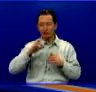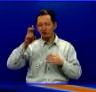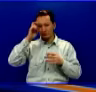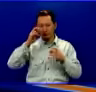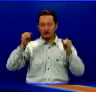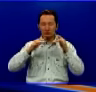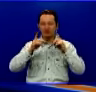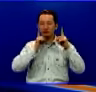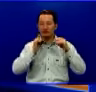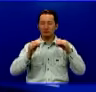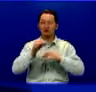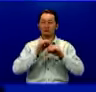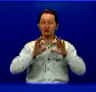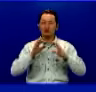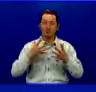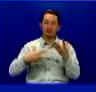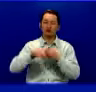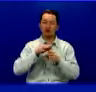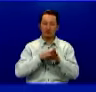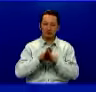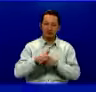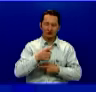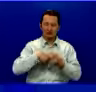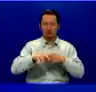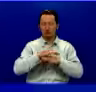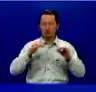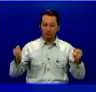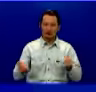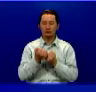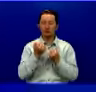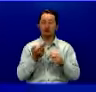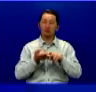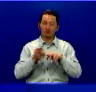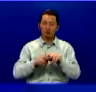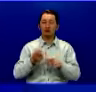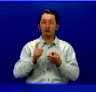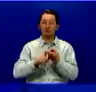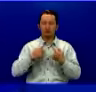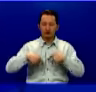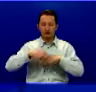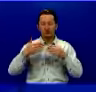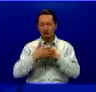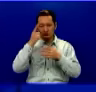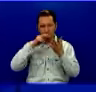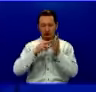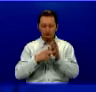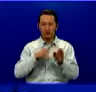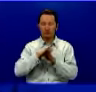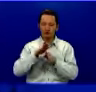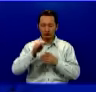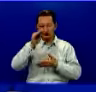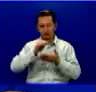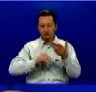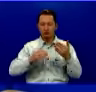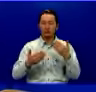кеңейтілген мәжілісіндегі сөздеріңіз барлығын толық қолдайды. Соған байланысты қазір жаңа жоспарлар айқындап,